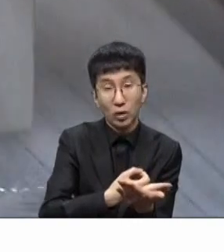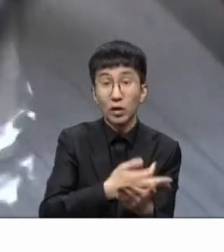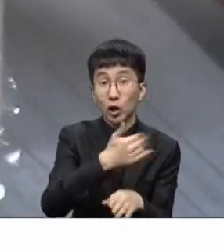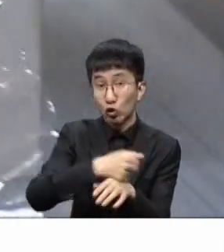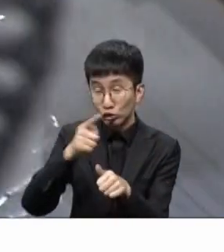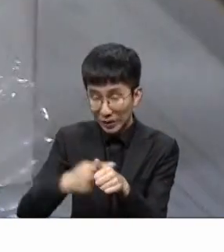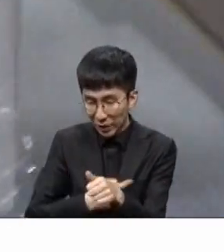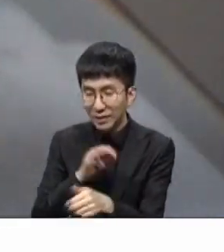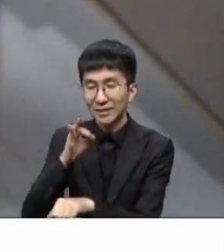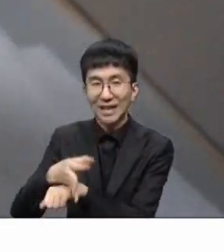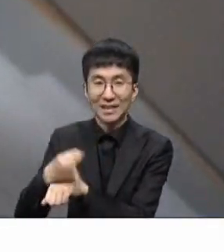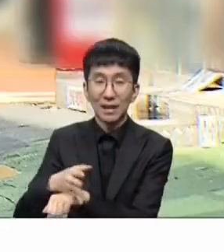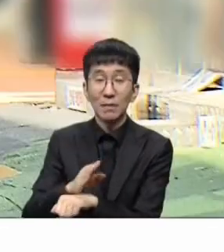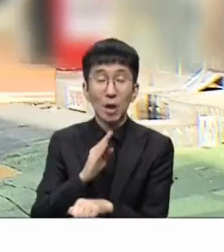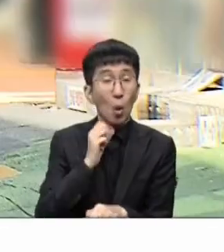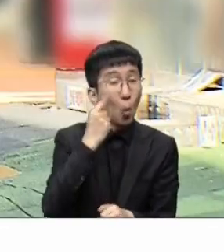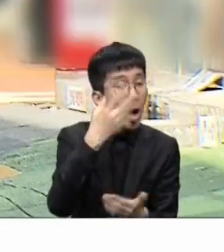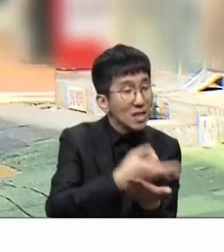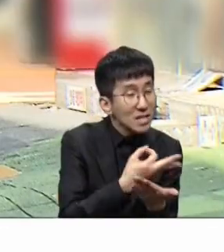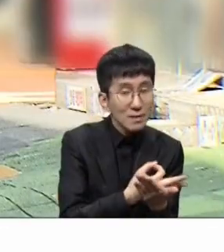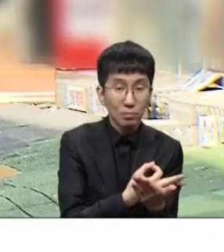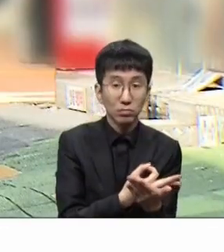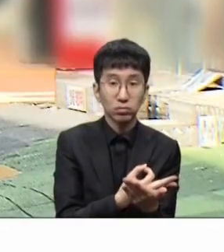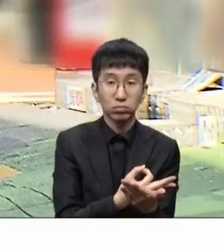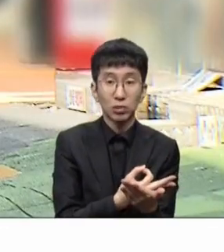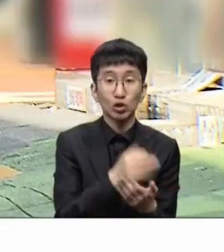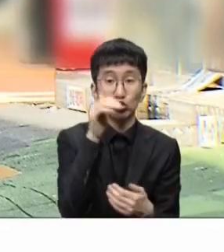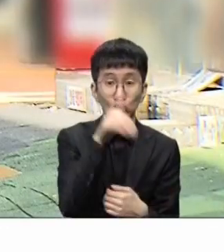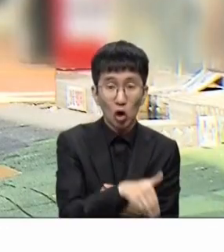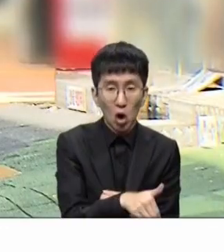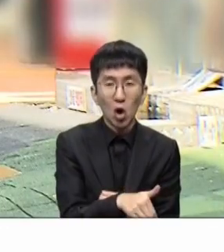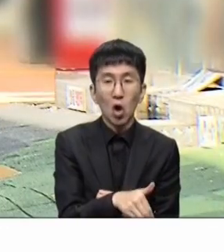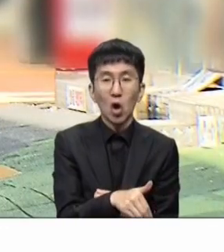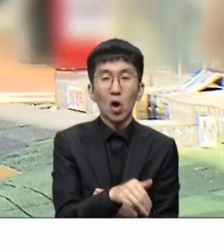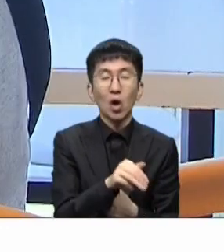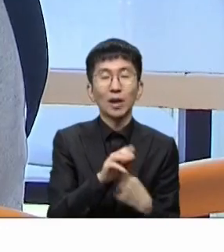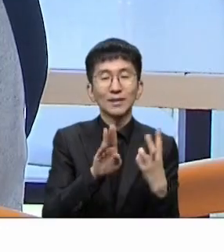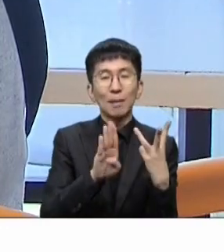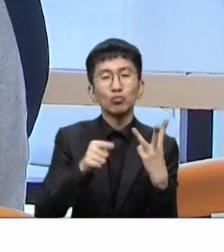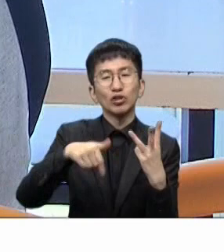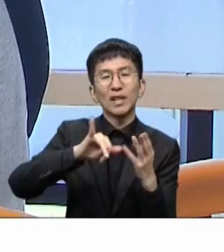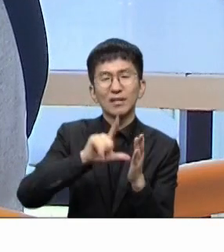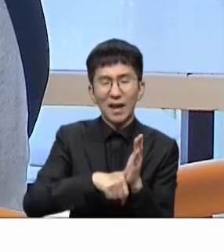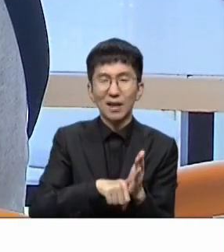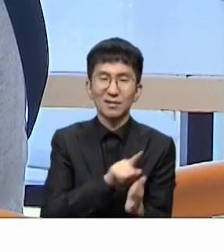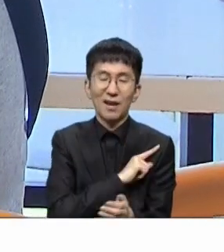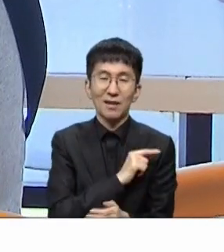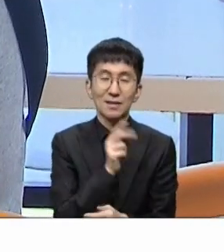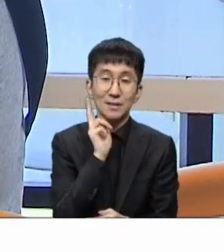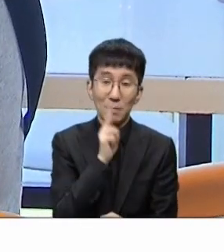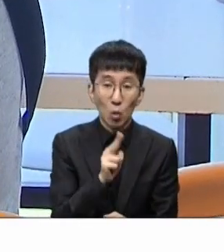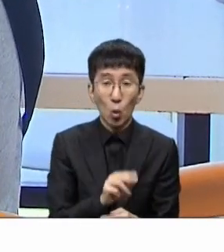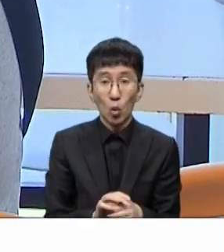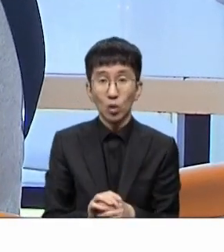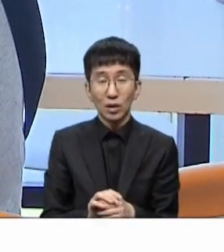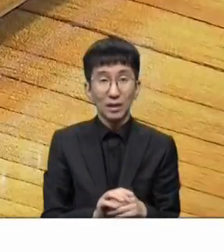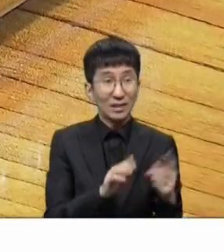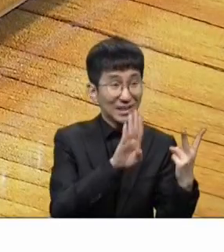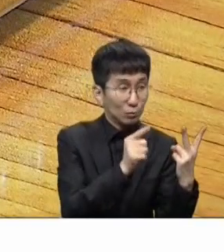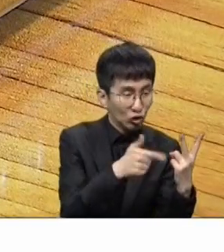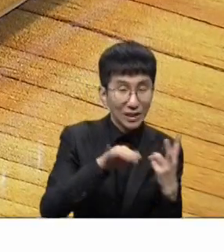영향입니다. 근로소득 감소율은 3분기 기준으로 역대 가장 컸고 두 분기 연속 줄어든 것도